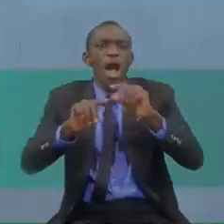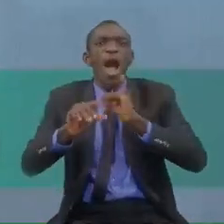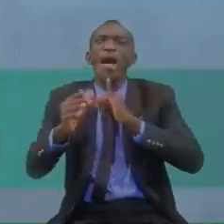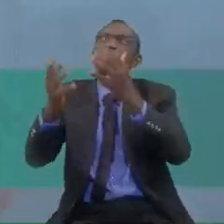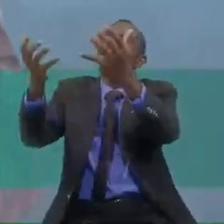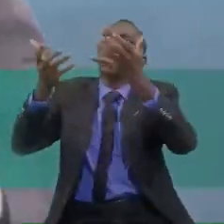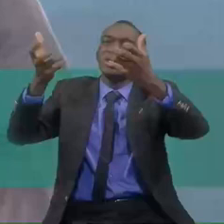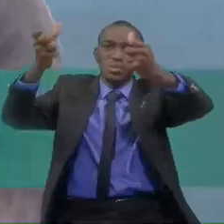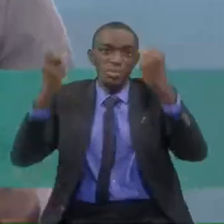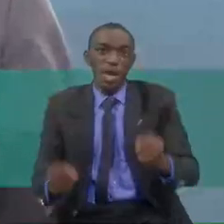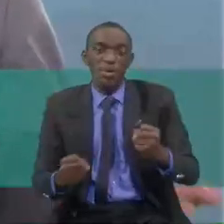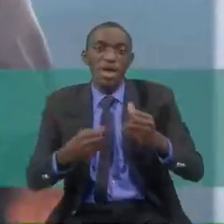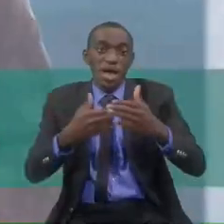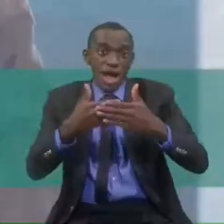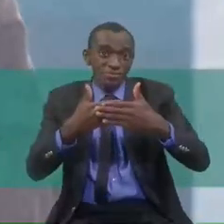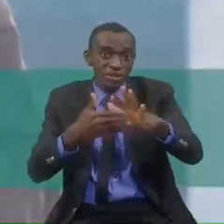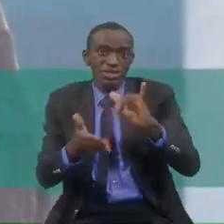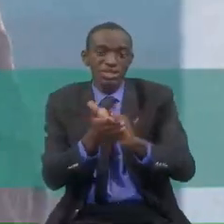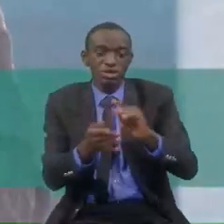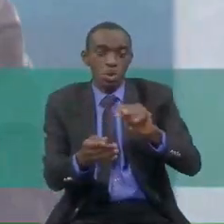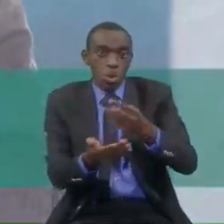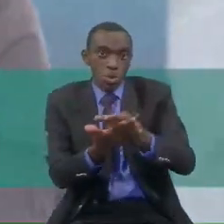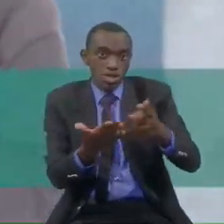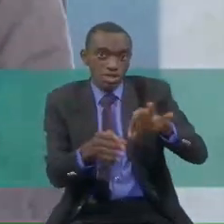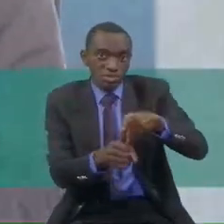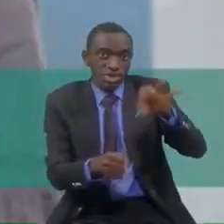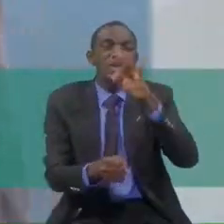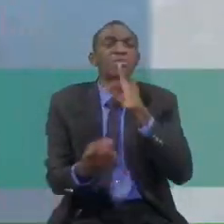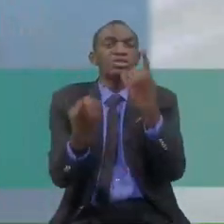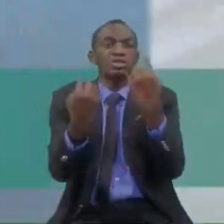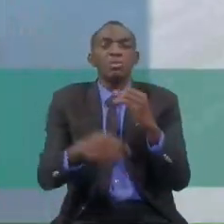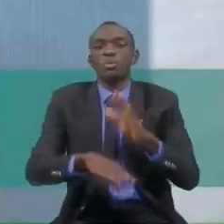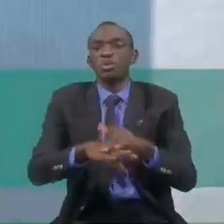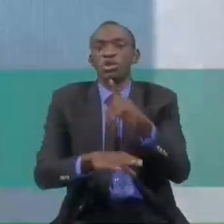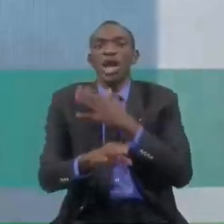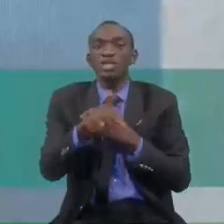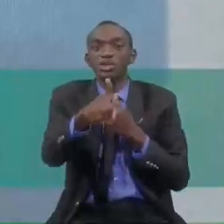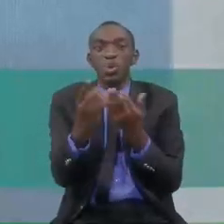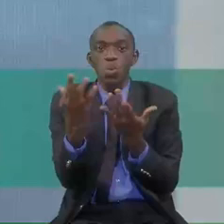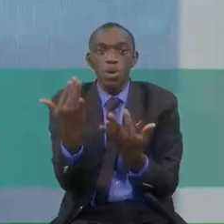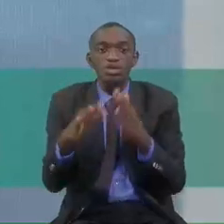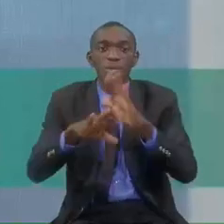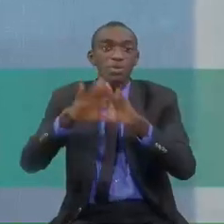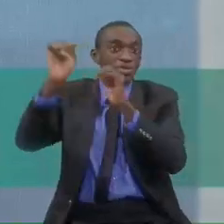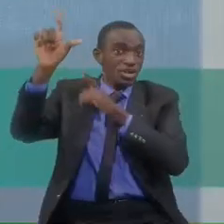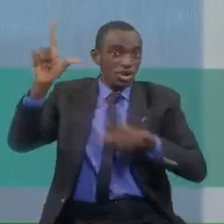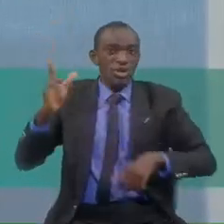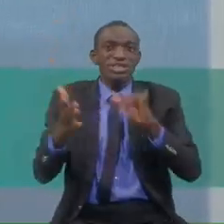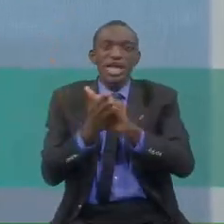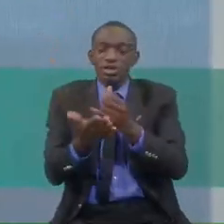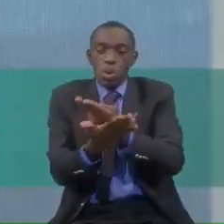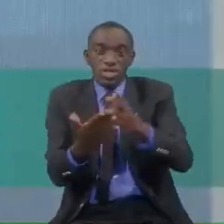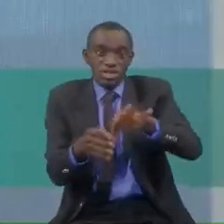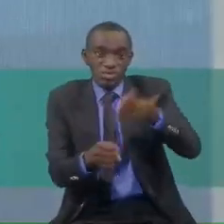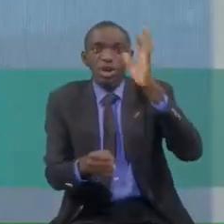Saint-Esprit, après que le Saint-Esprit est venu sur vous, et vous espérez en l'Éternel, le Saint-Esprit là sera